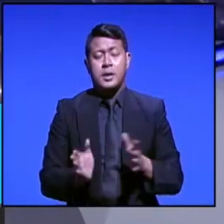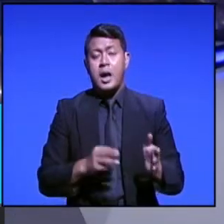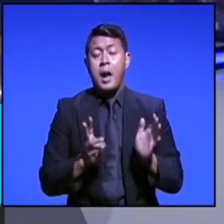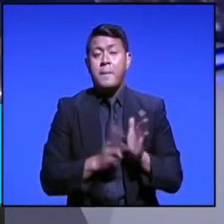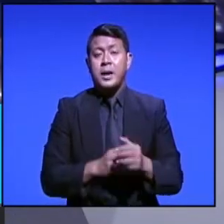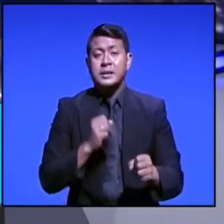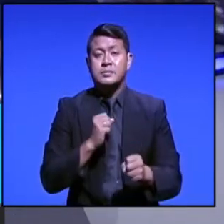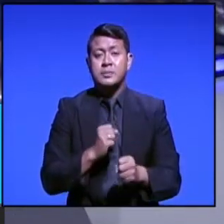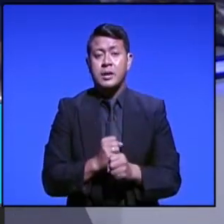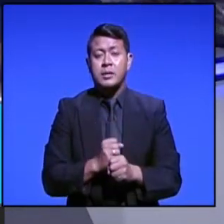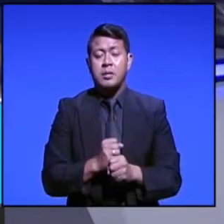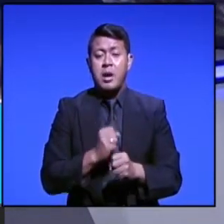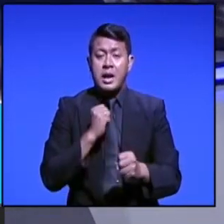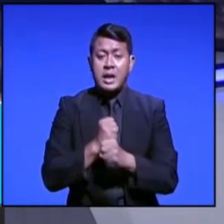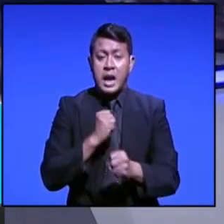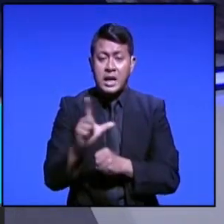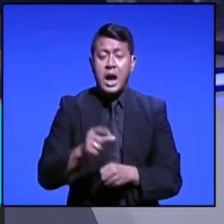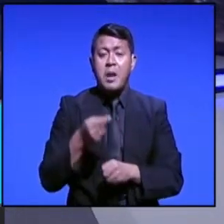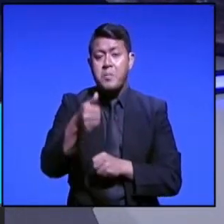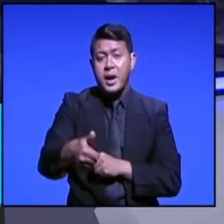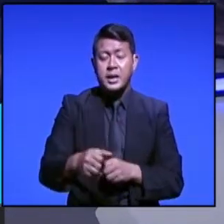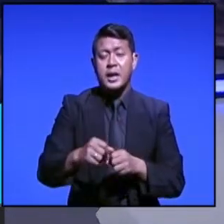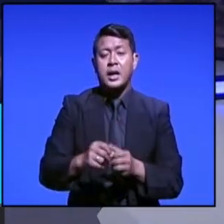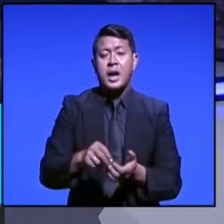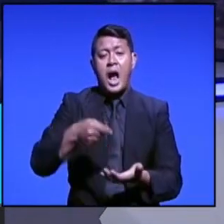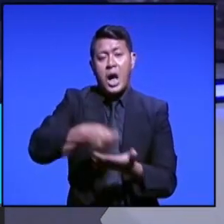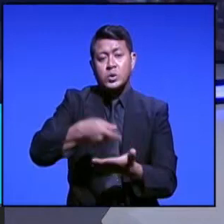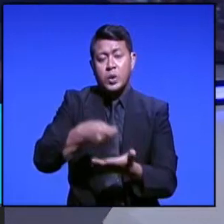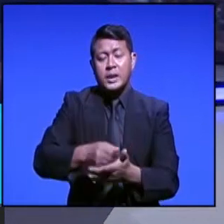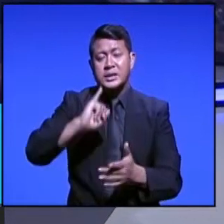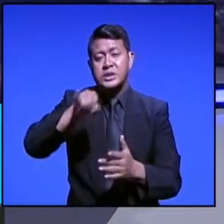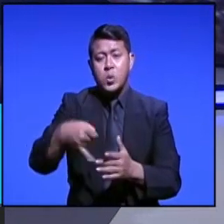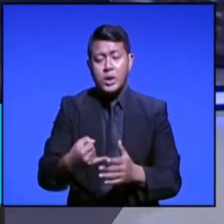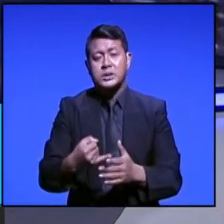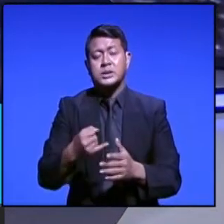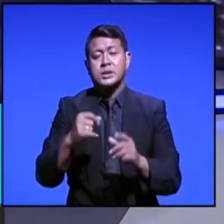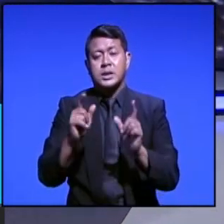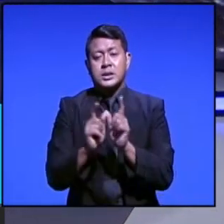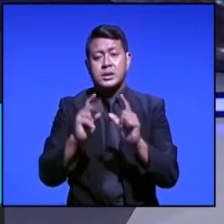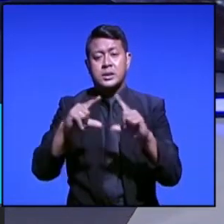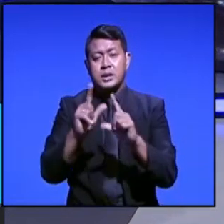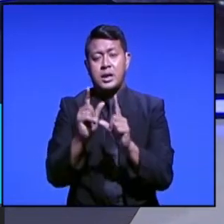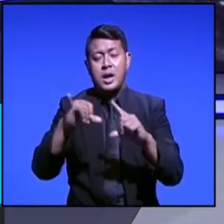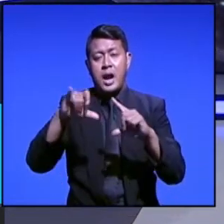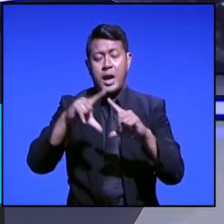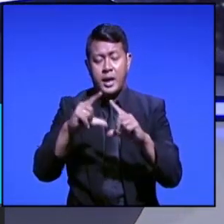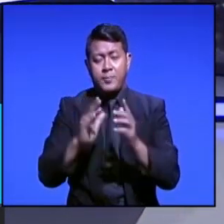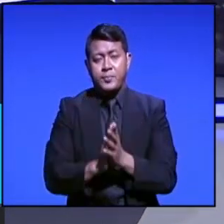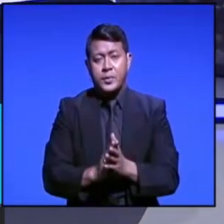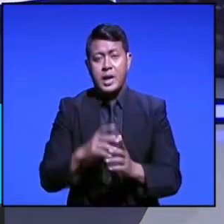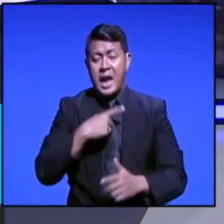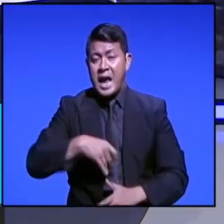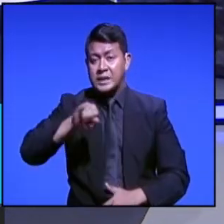Kasus gagal bayar PT Asuransi Jiwasraya terus bergulir. Kejaksaan Agung telah menetapkan 5 orang tersangka yang sebelumnya